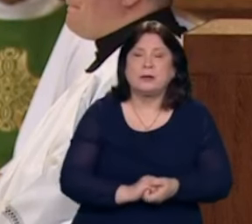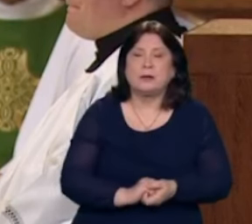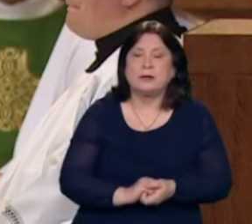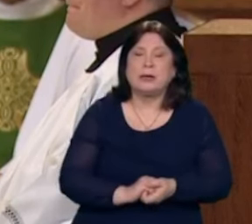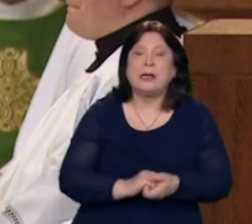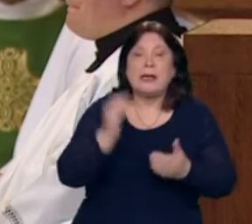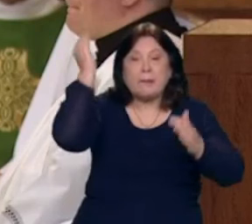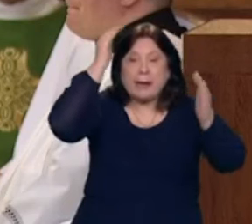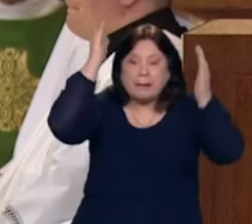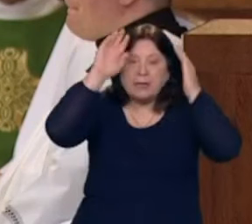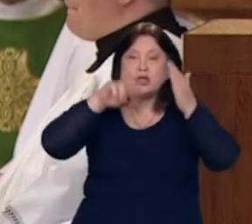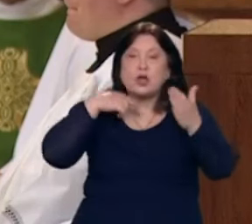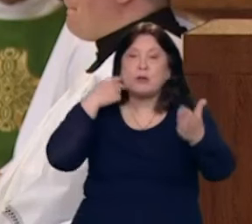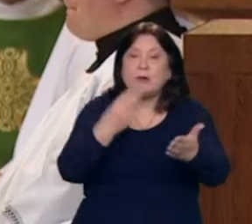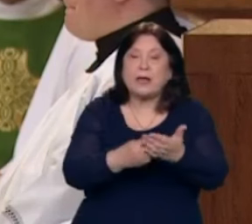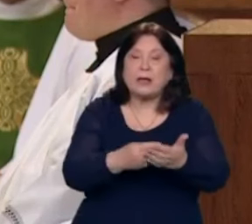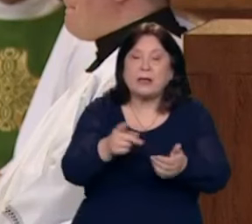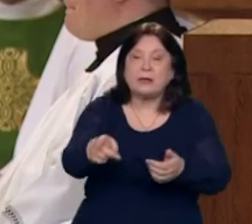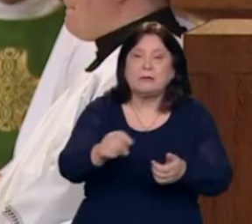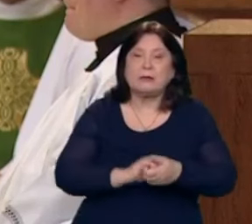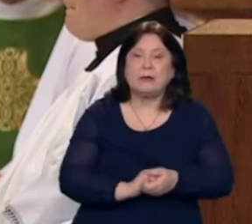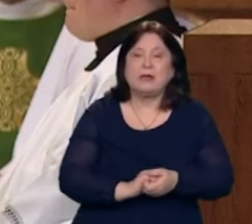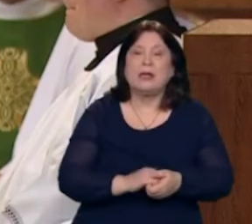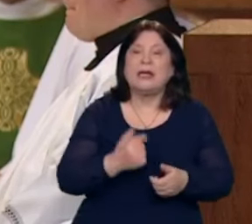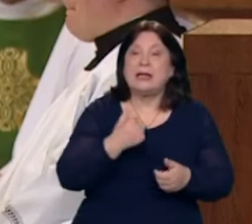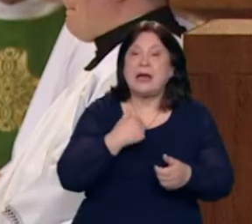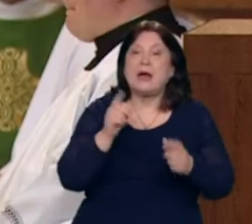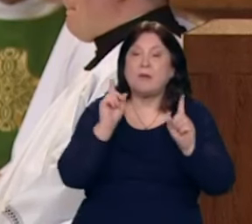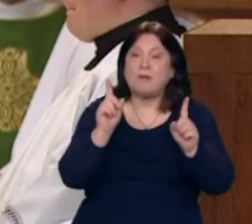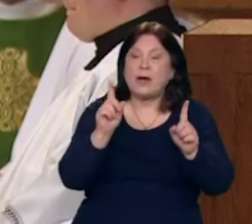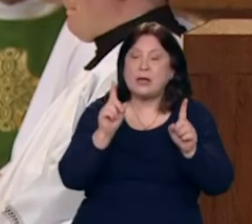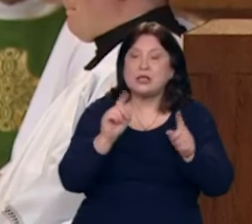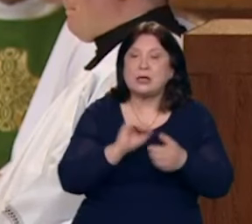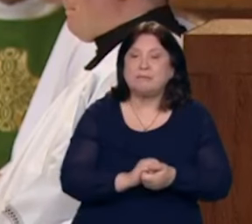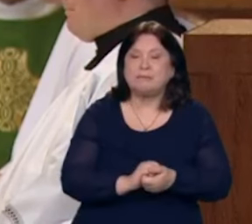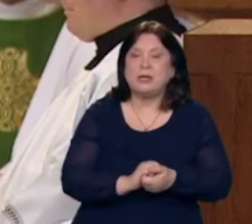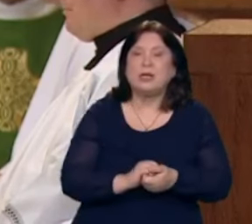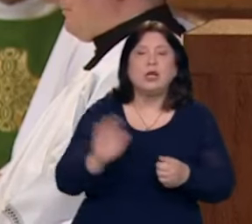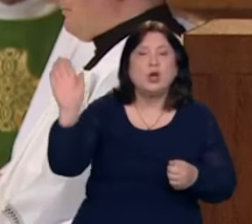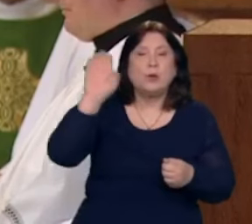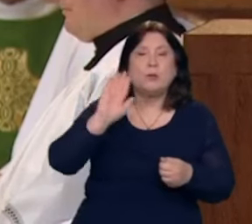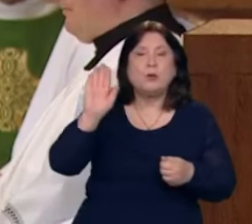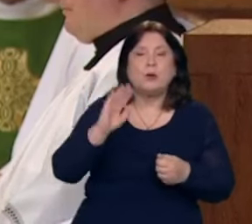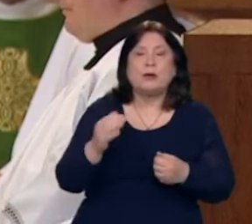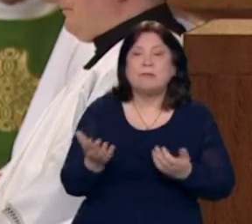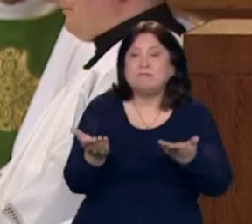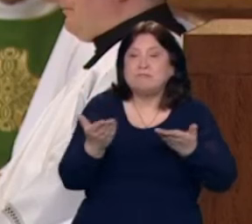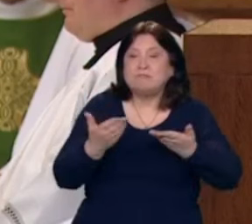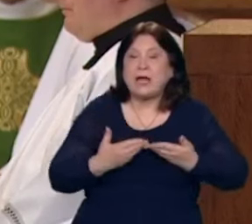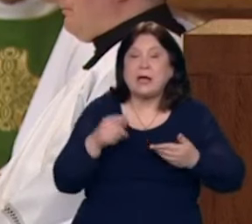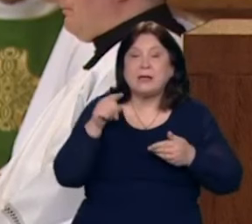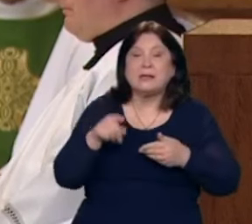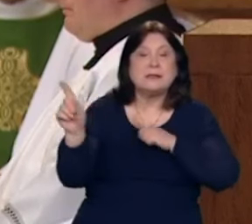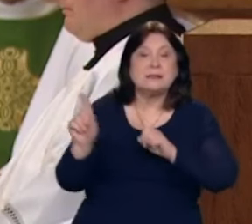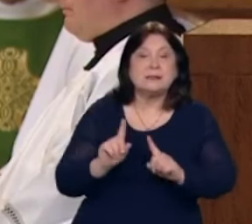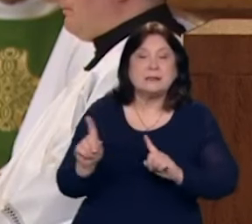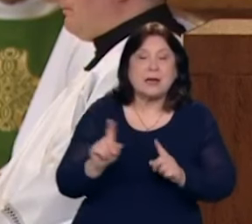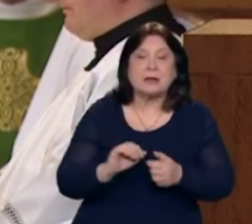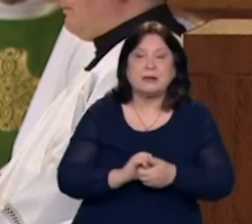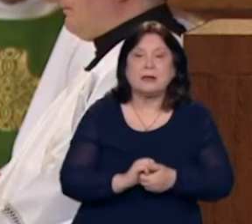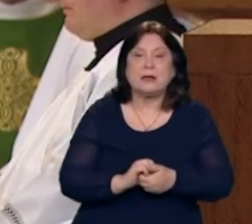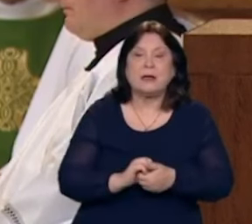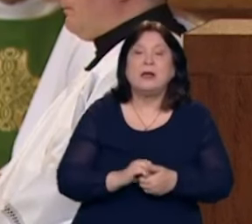papież odpowiada uważam że Bóg zsyła mi te znaki